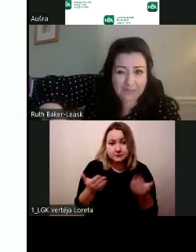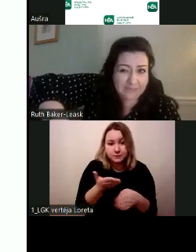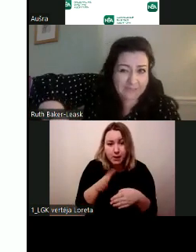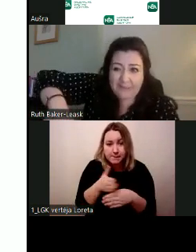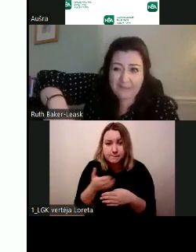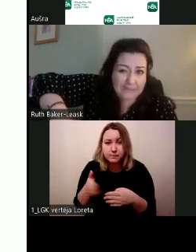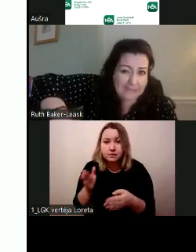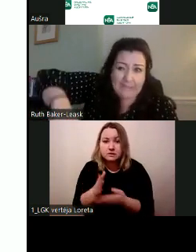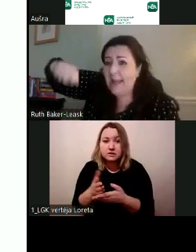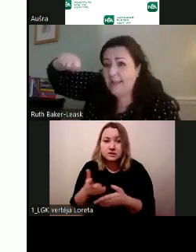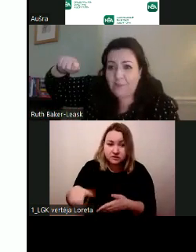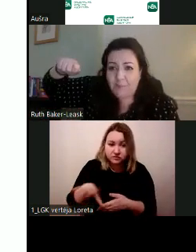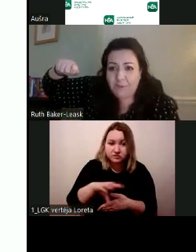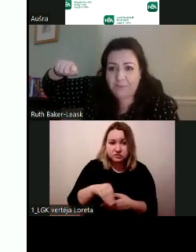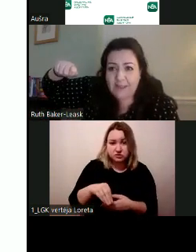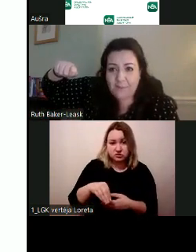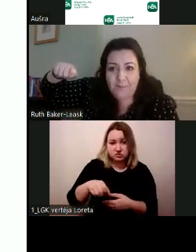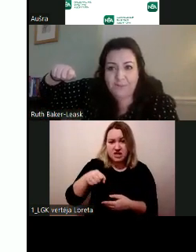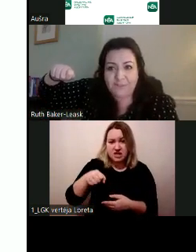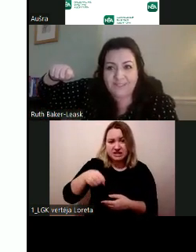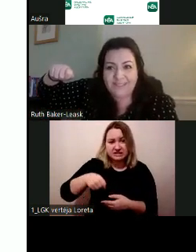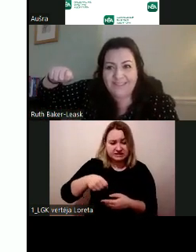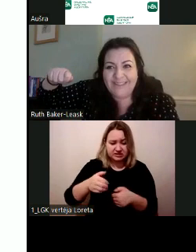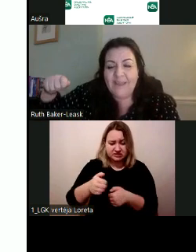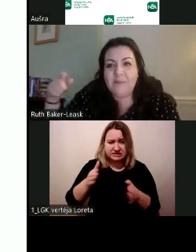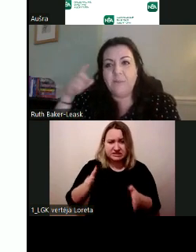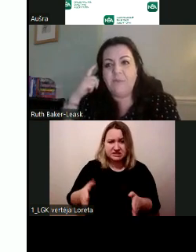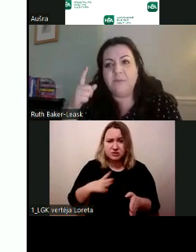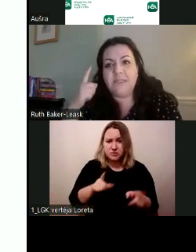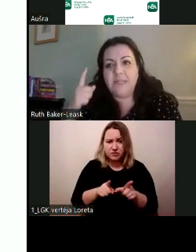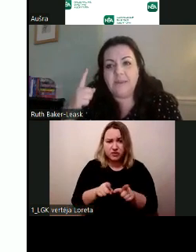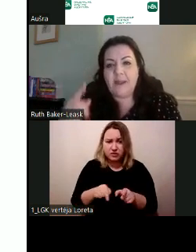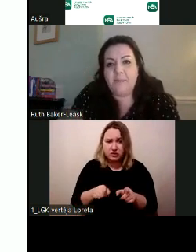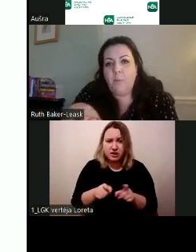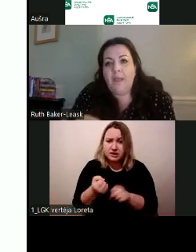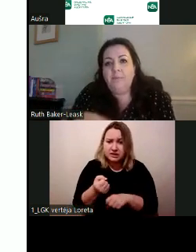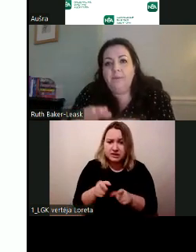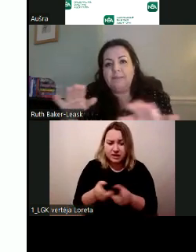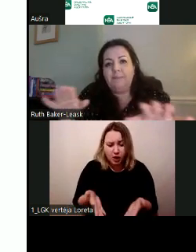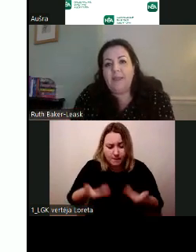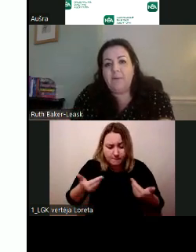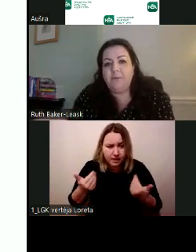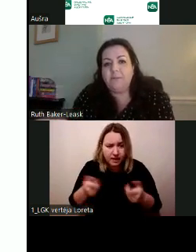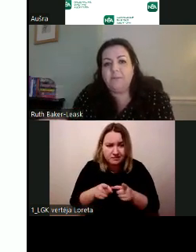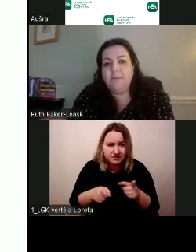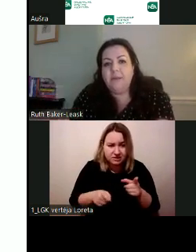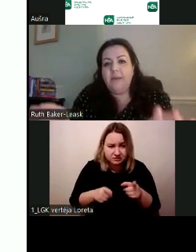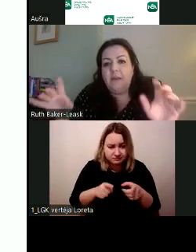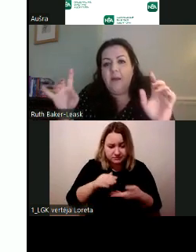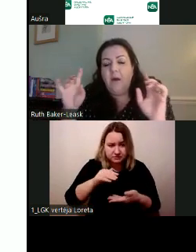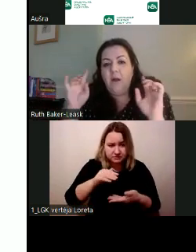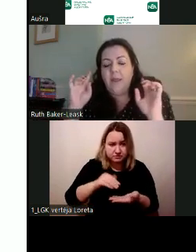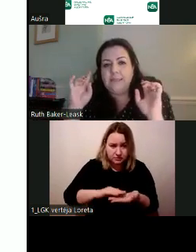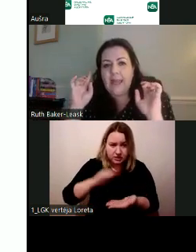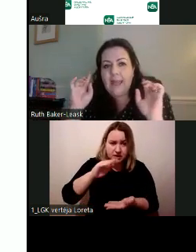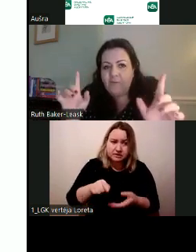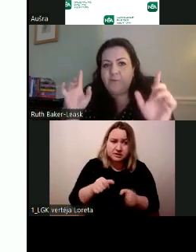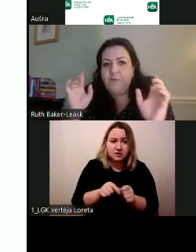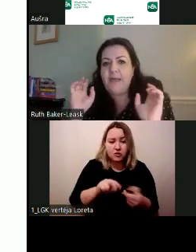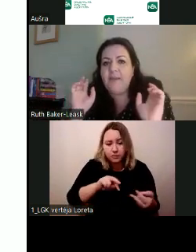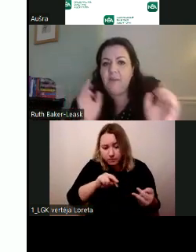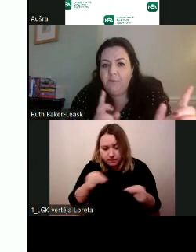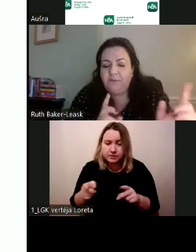šitos visas dėžės buvo labai tokios plokščios ir vaikai turėjo daug ką iškelti, kad kažką tai rastų. Tai aš patariau pakeisti,